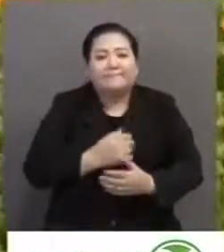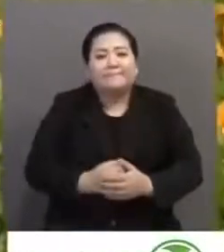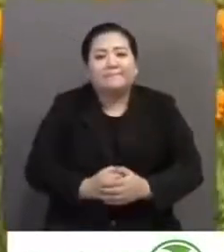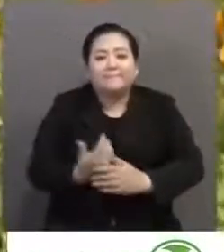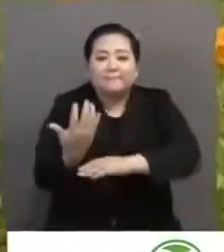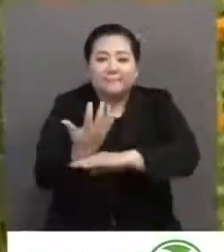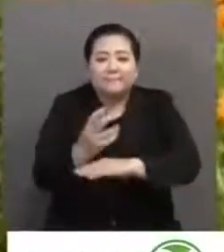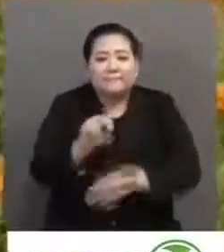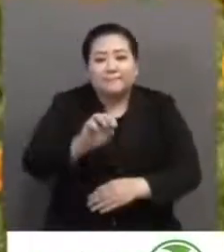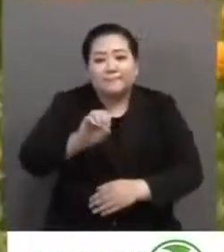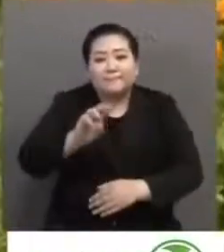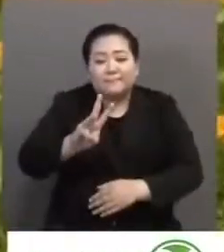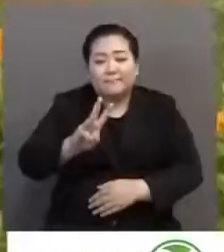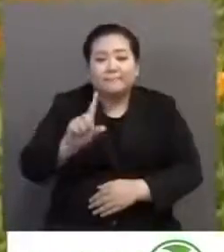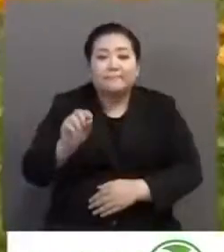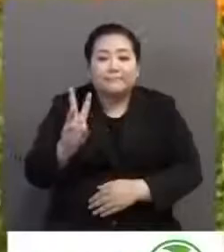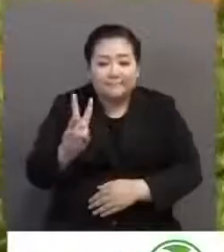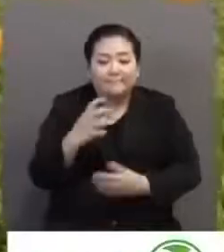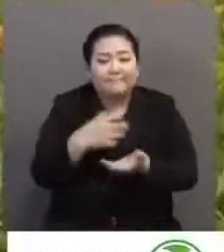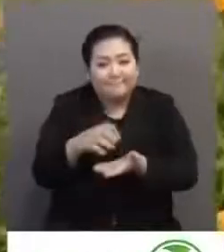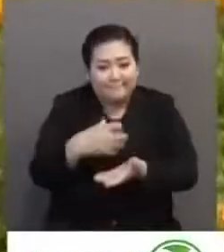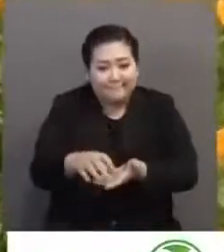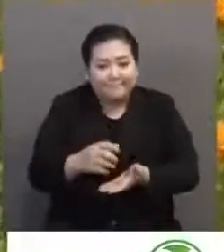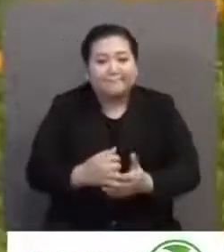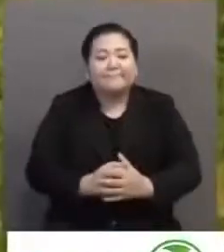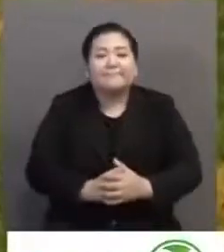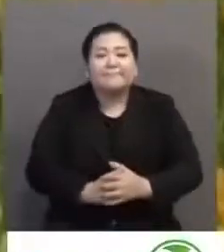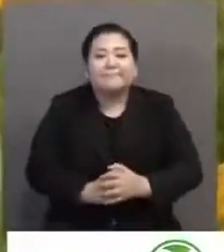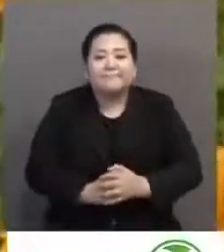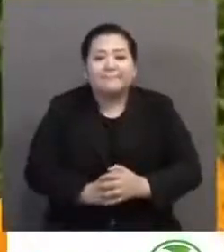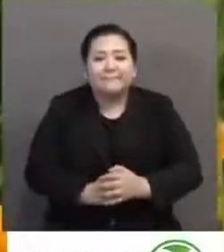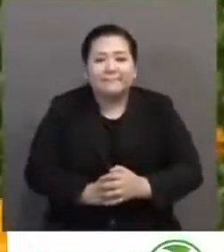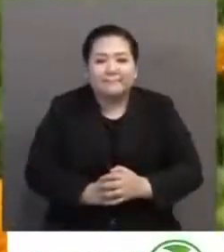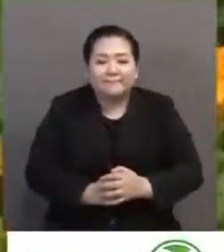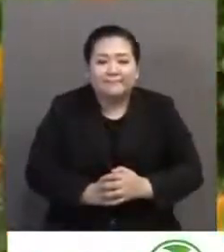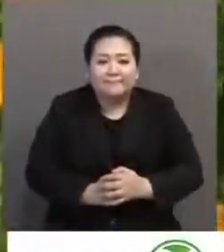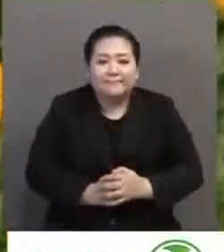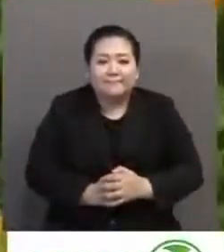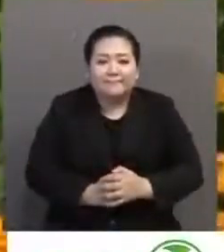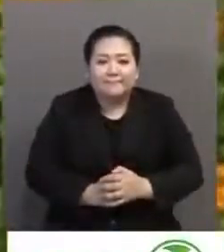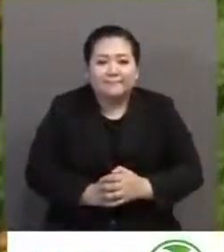มพ์แก้วถ่ายภาพกิรติภูระหงพิกัดข่าวหนาว26รายงาน